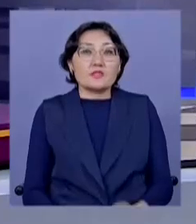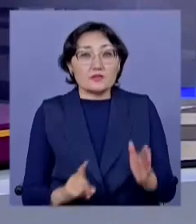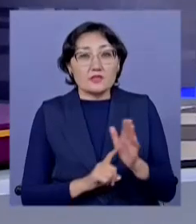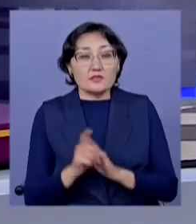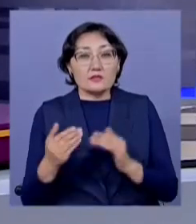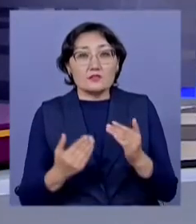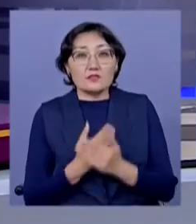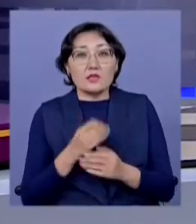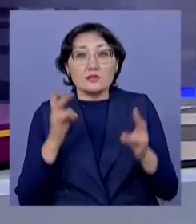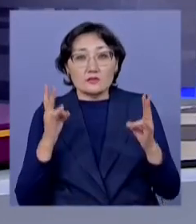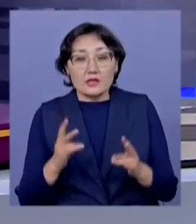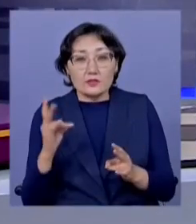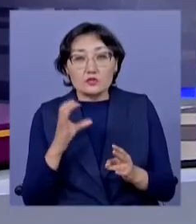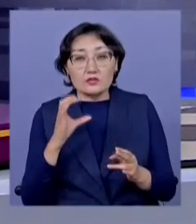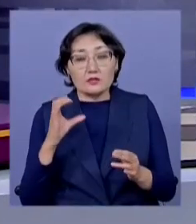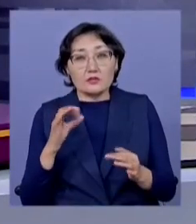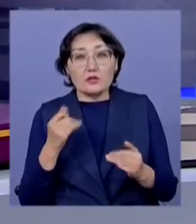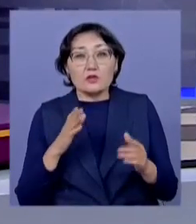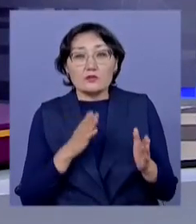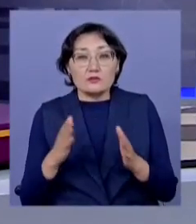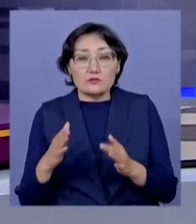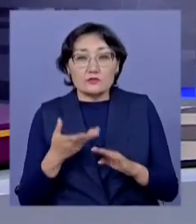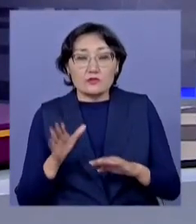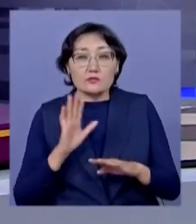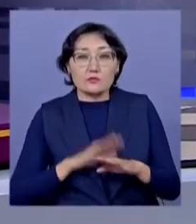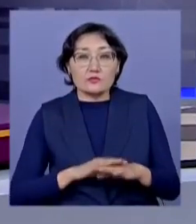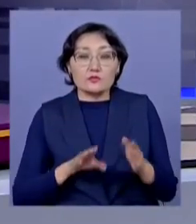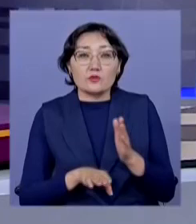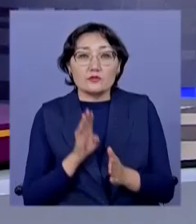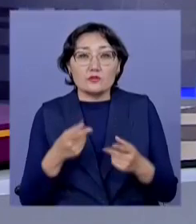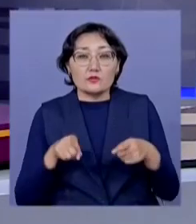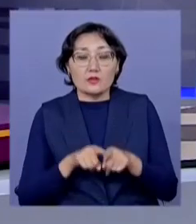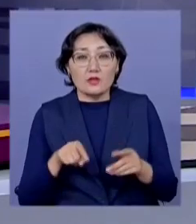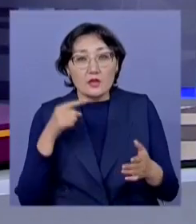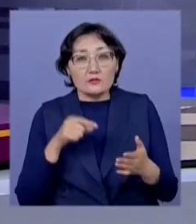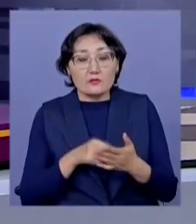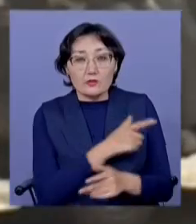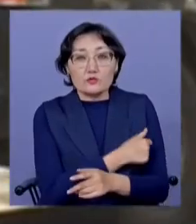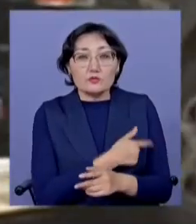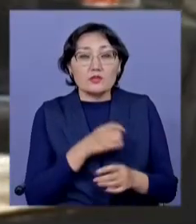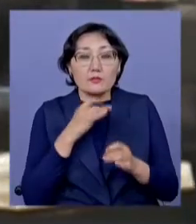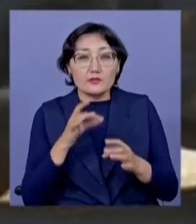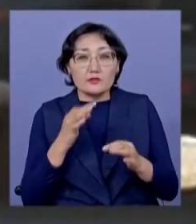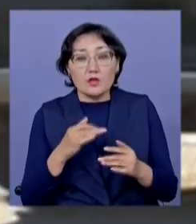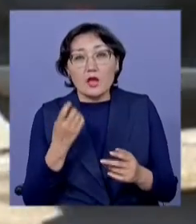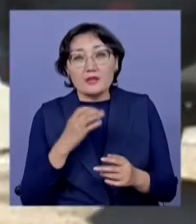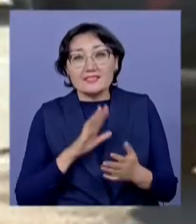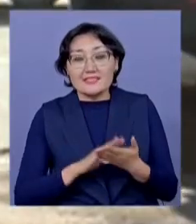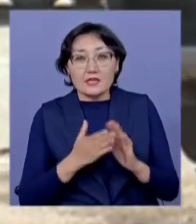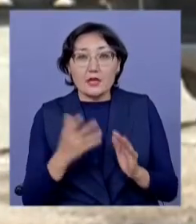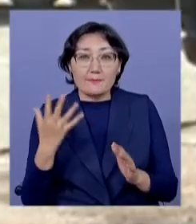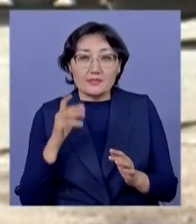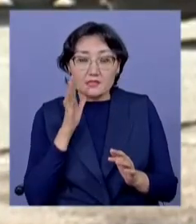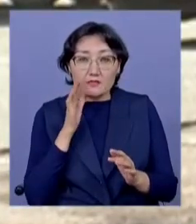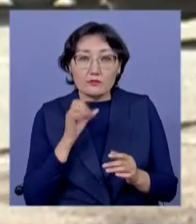Начинаем выпуск с трагедии в Нур-Султане. Стабильно тяжелое с улучшением. Так столичные врачи прокомментировали состояние 5-летнего мальчика,